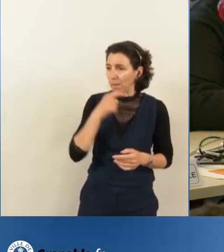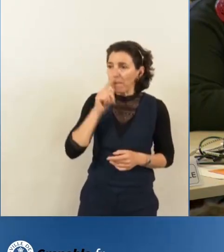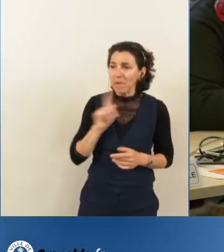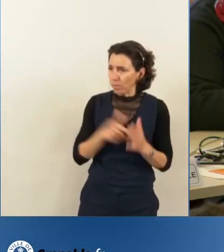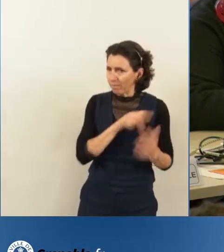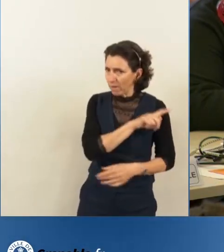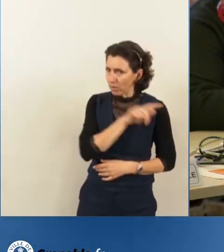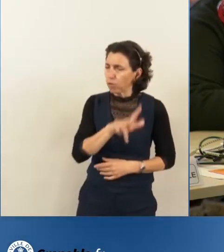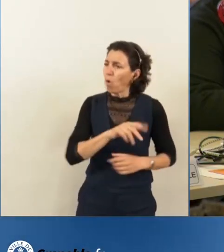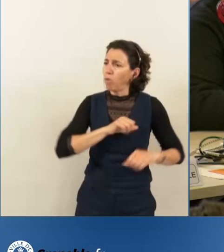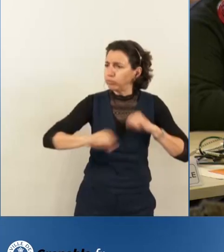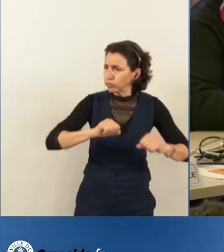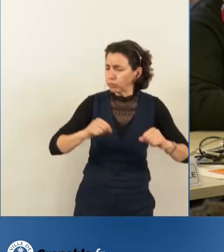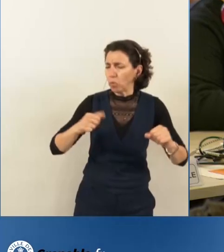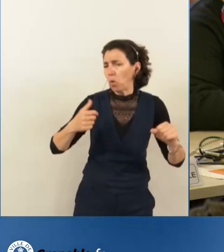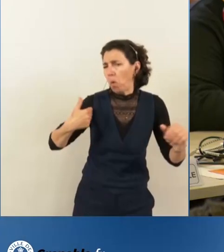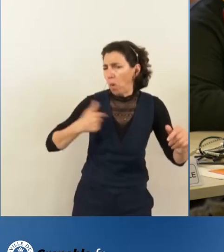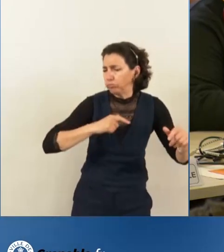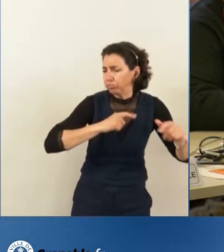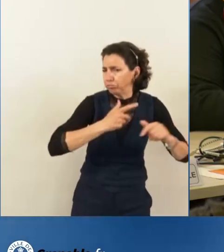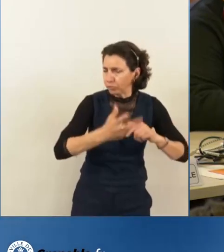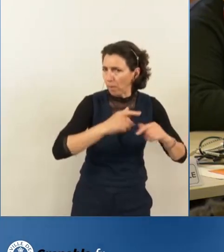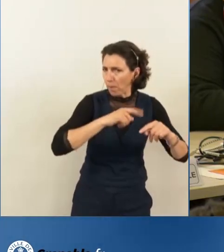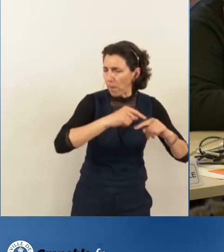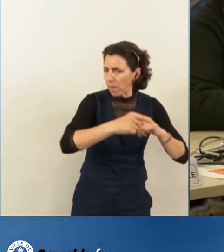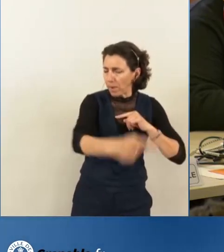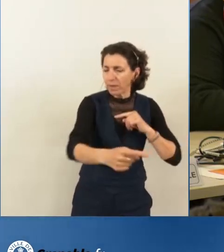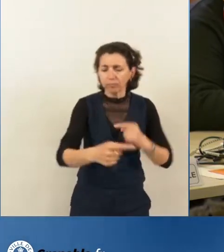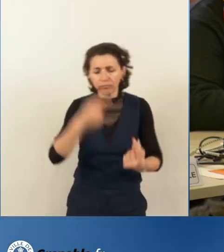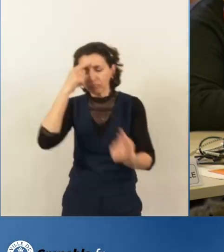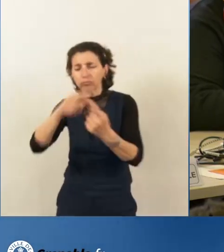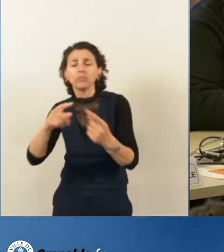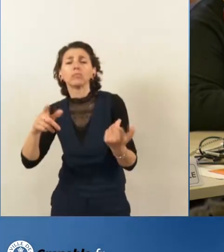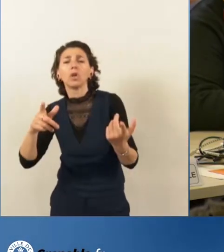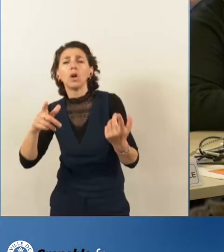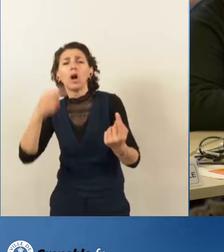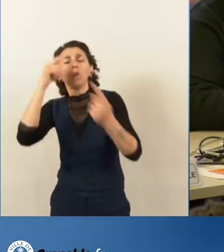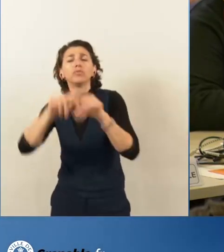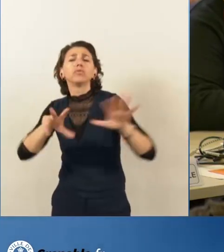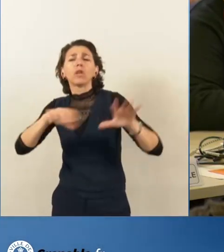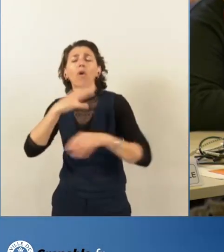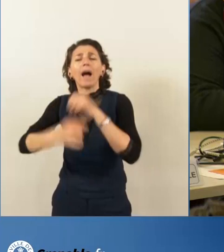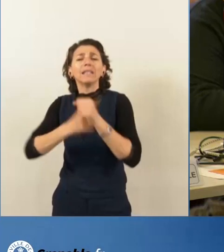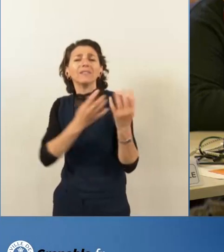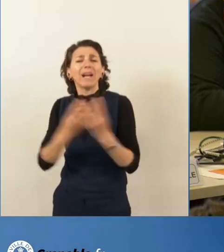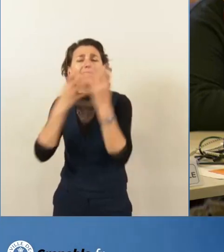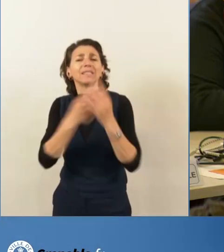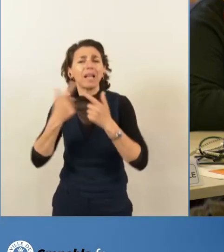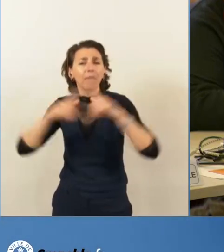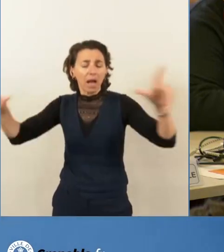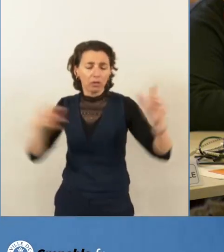la ville de Grenoble notamment dans le cadre des 80 ans de la Libération ou la ville de Greno travail avec les associations